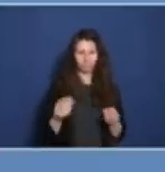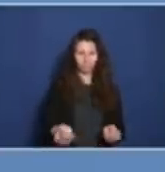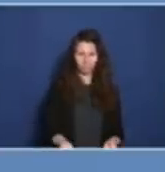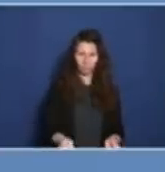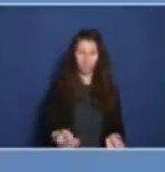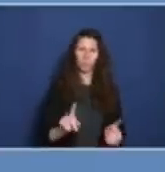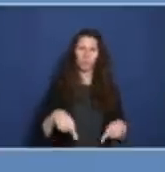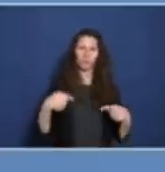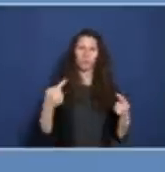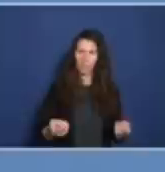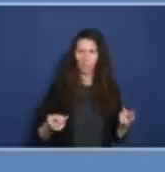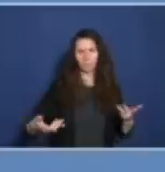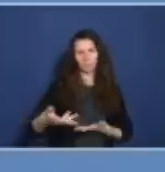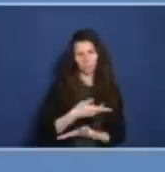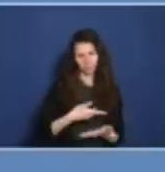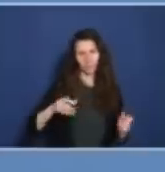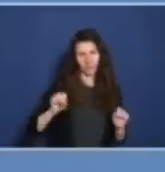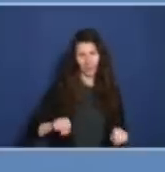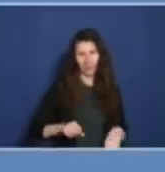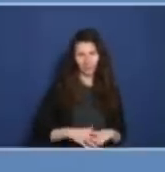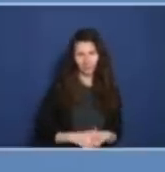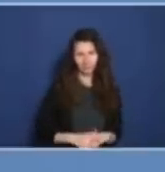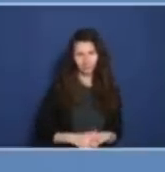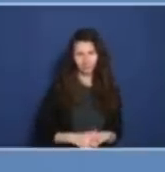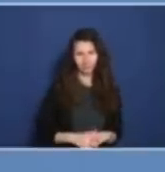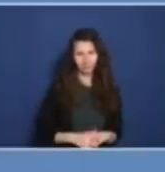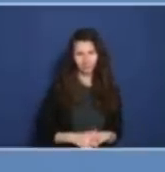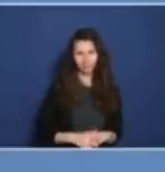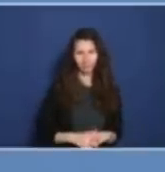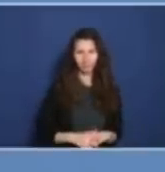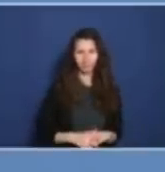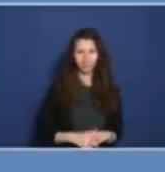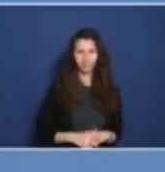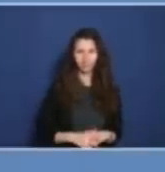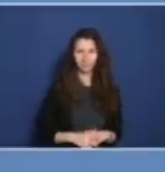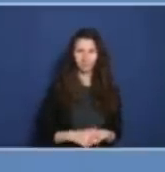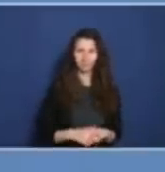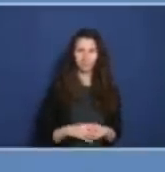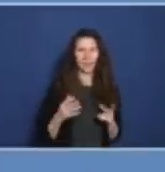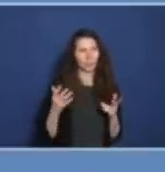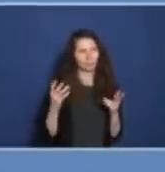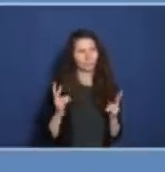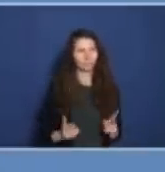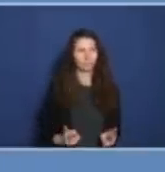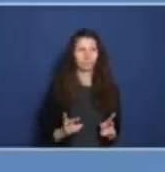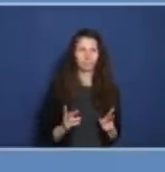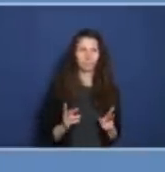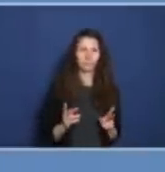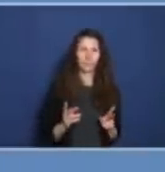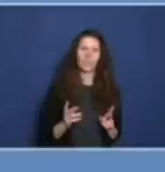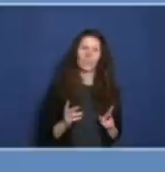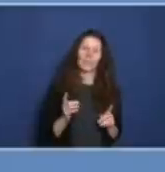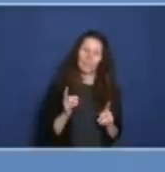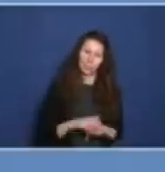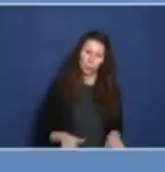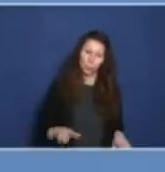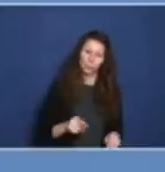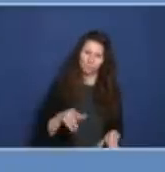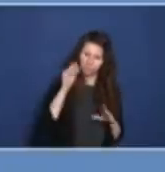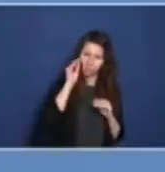reden. Es ist doch mal ganz grundsätzlich zur Kenntnis zu nehmen, dass das